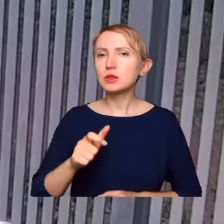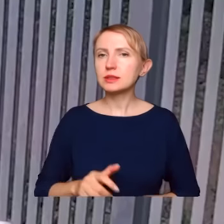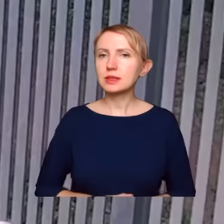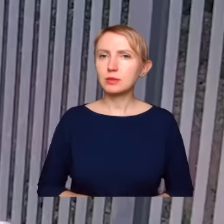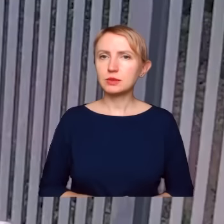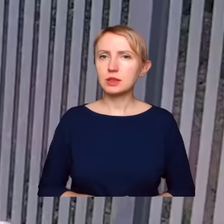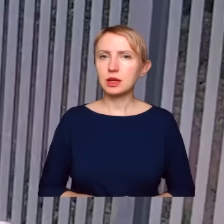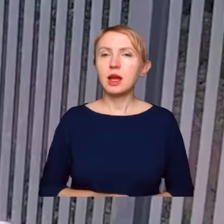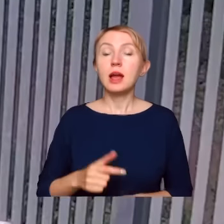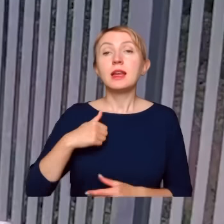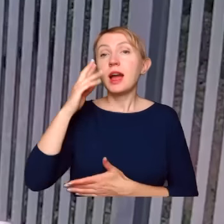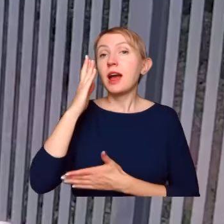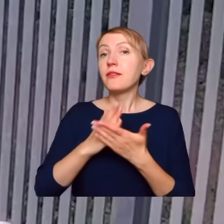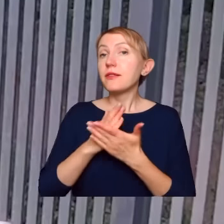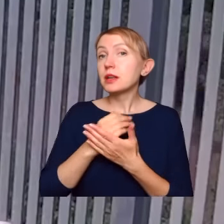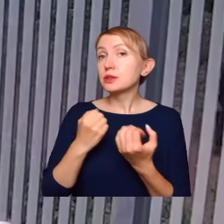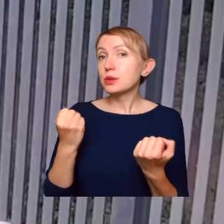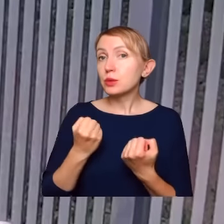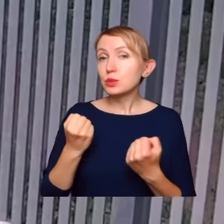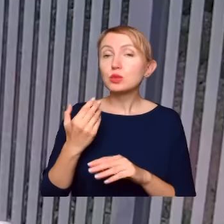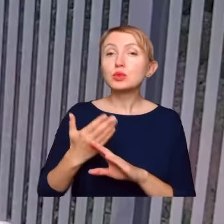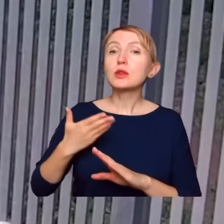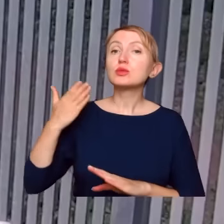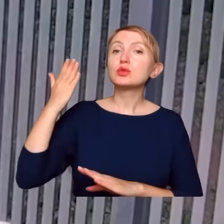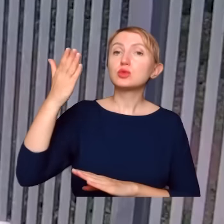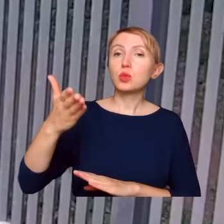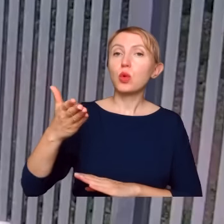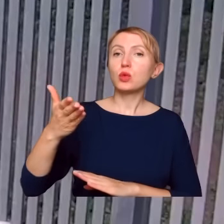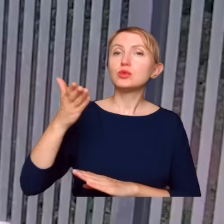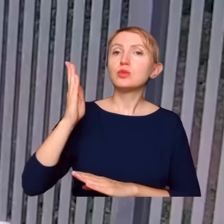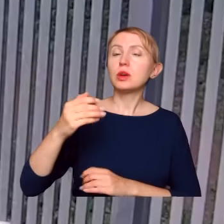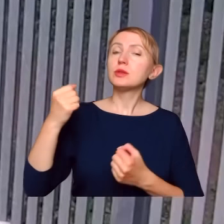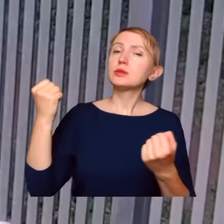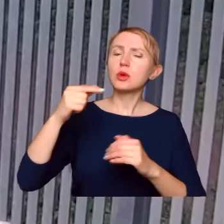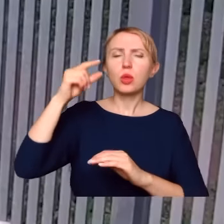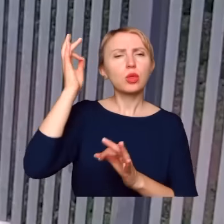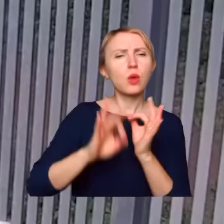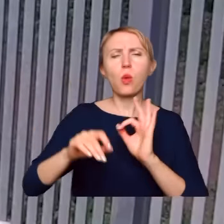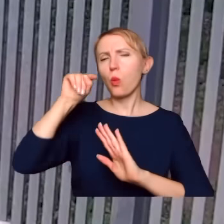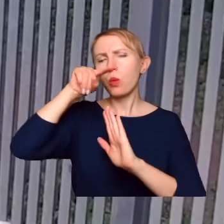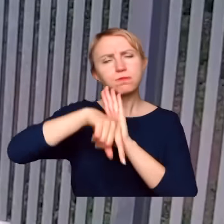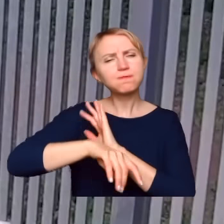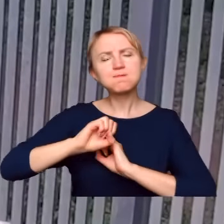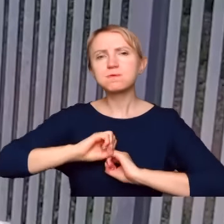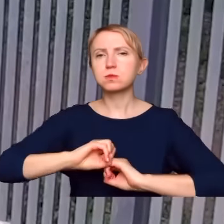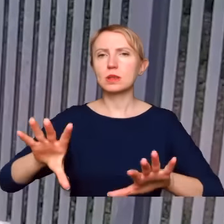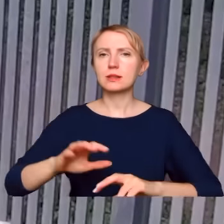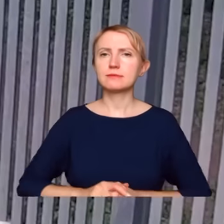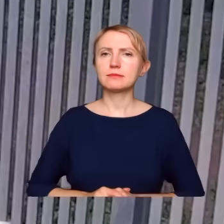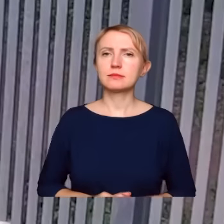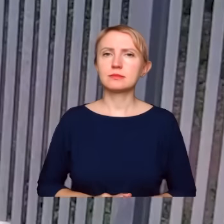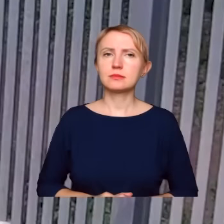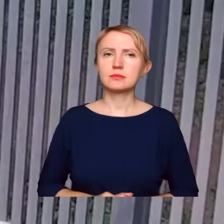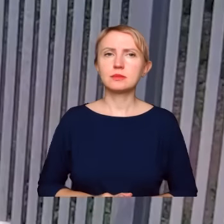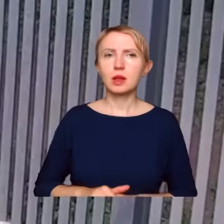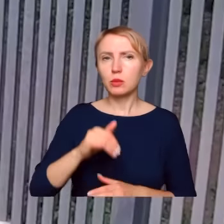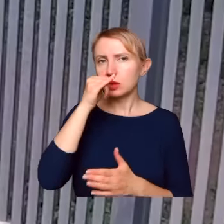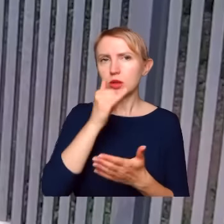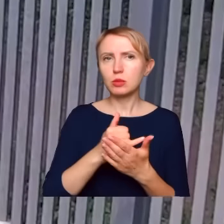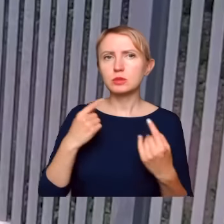wierzę głęboko, że to w przyszłości zostanie głęboko wyjaśnione i wyjaśnione do spodu, bo nie może być takiej sytuacji.